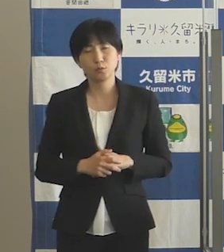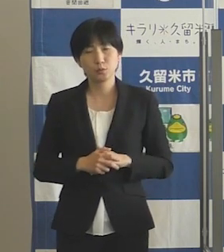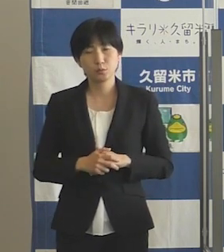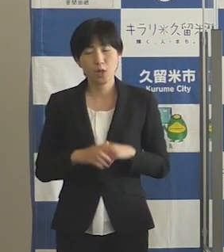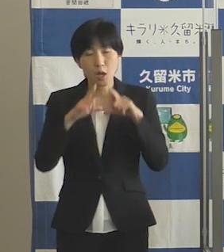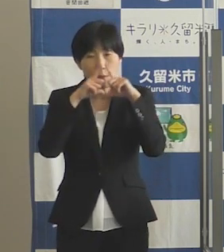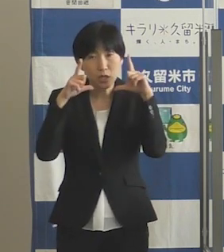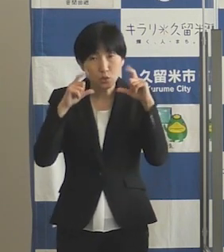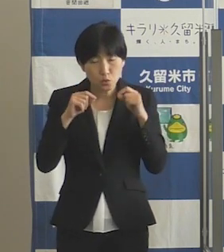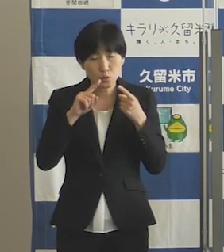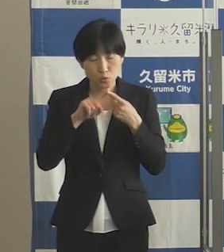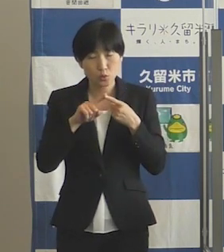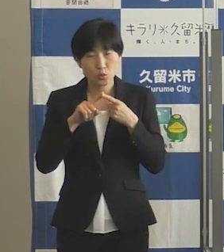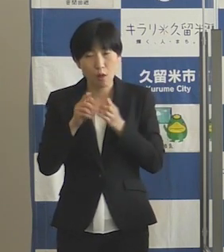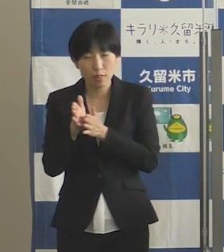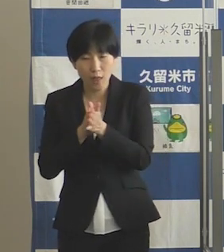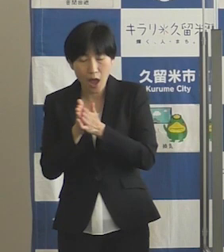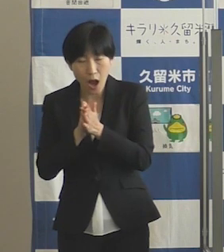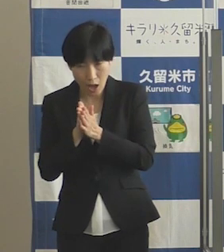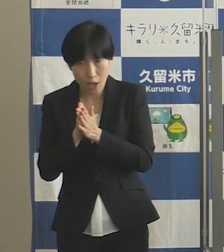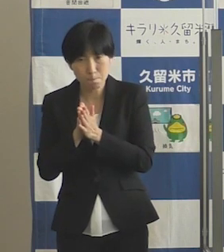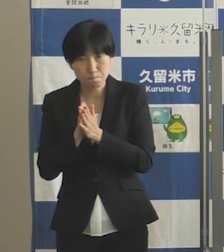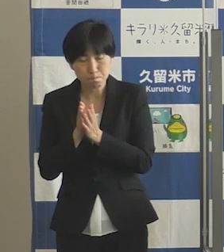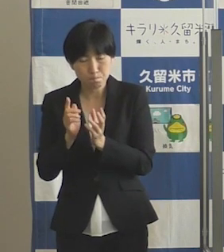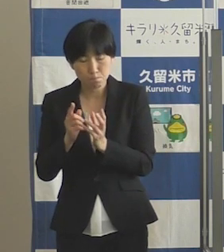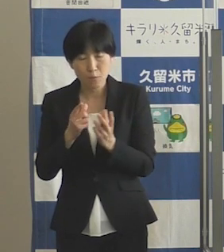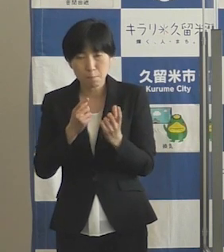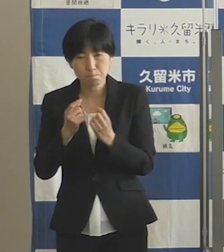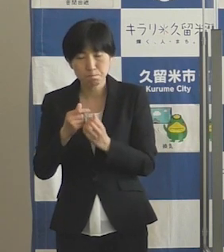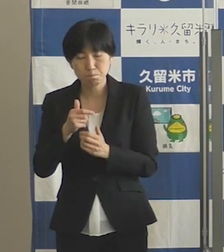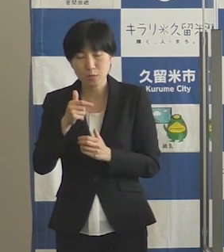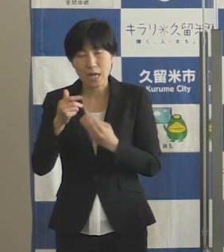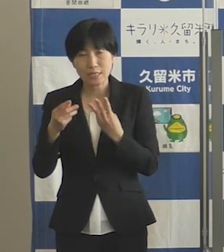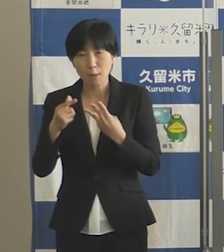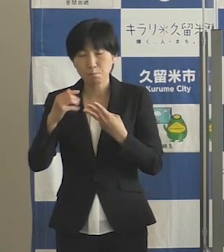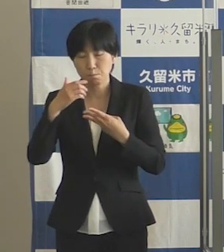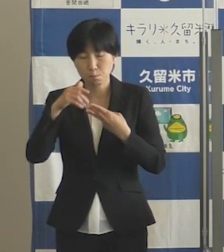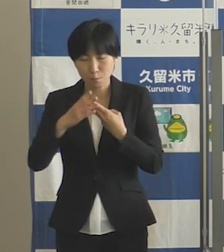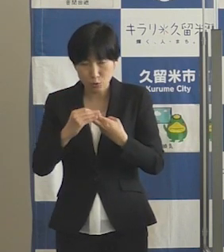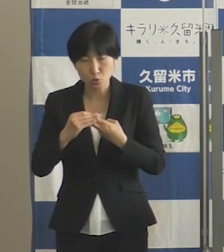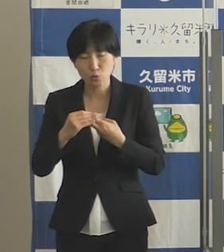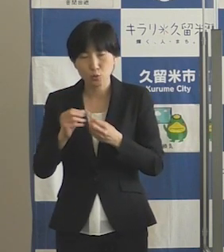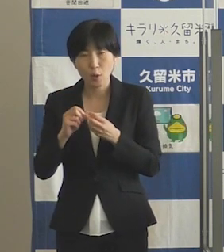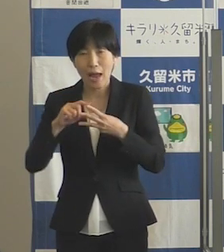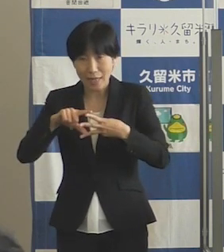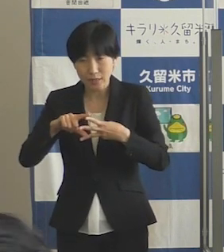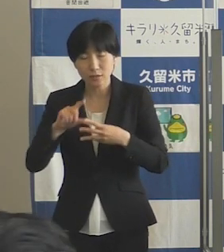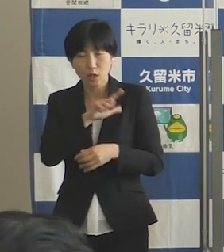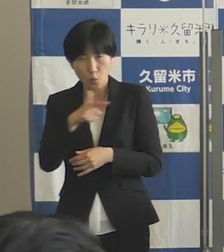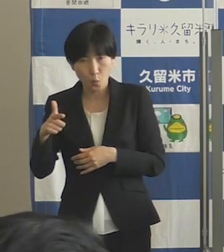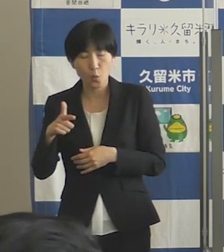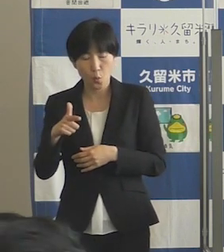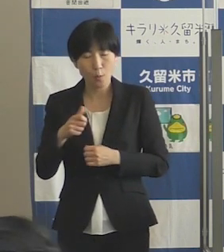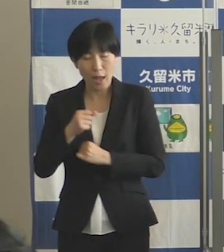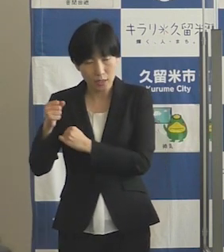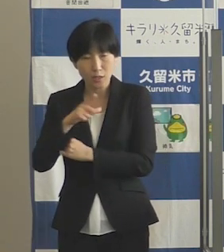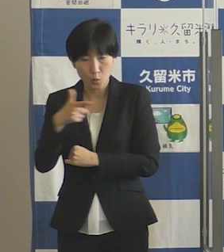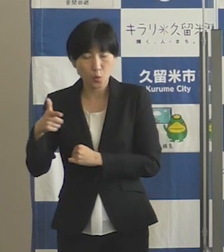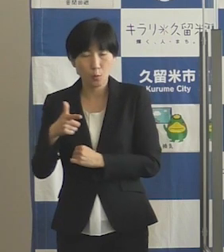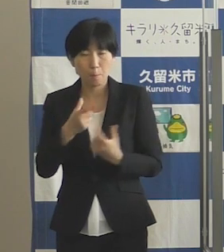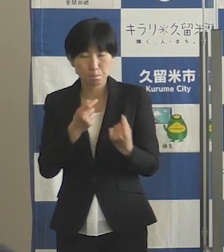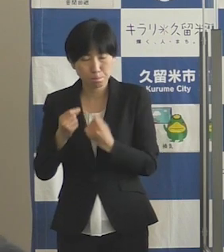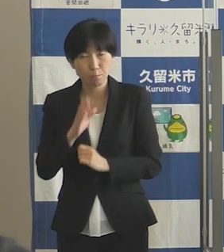スク、手洗い、密の回避といった基本的な感染対策の徹底をお願いします。